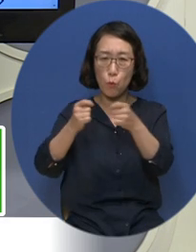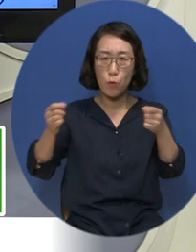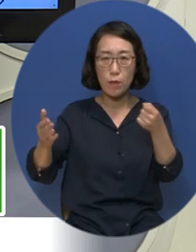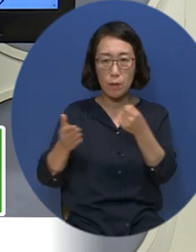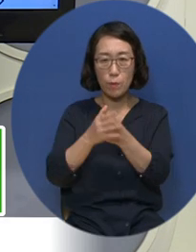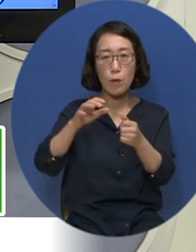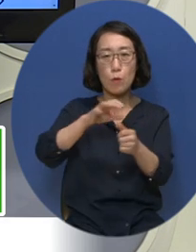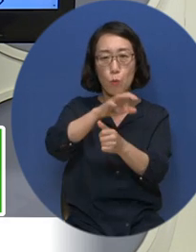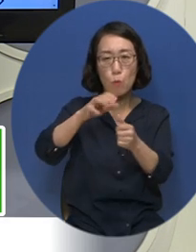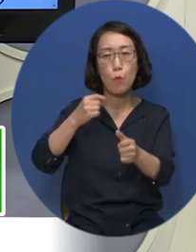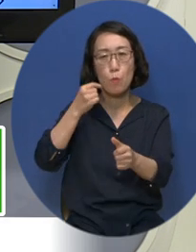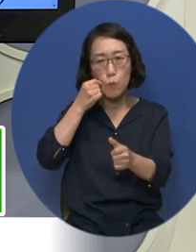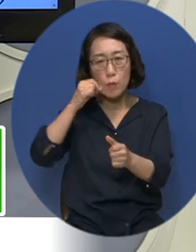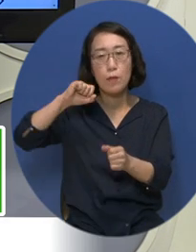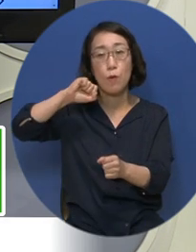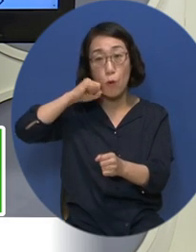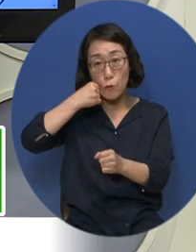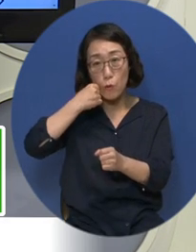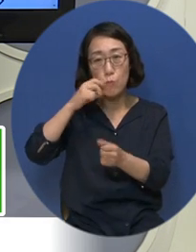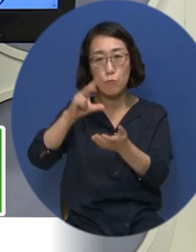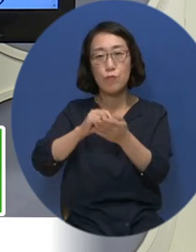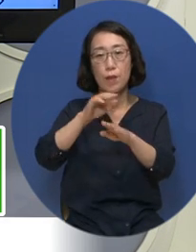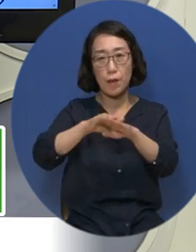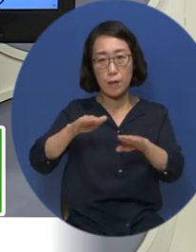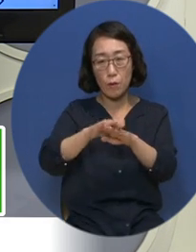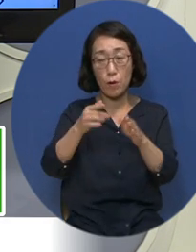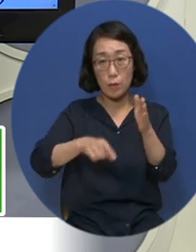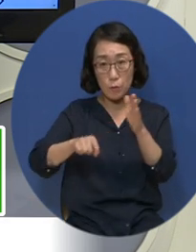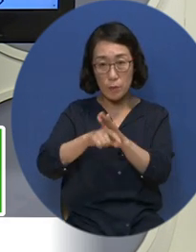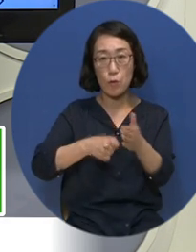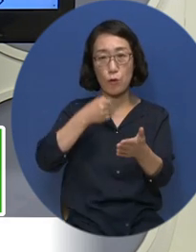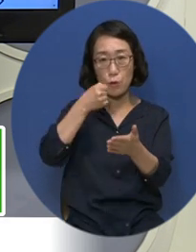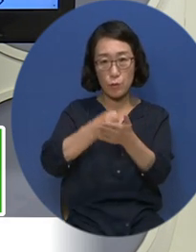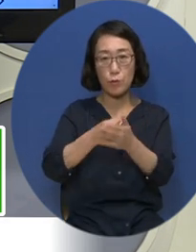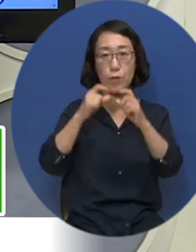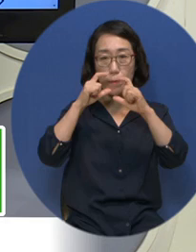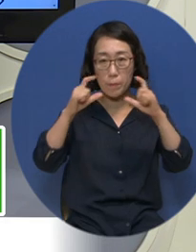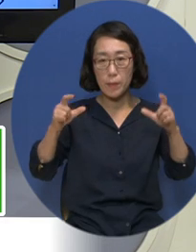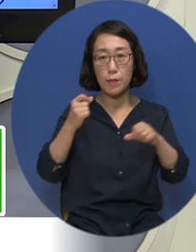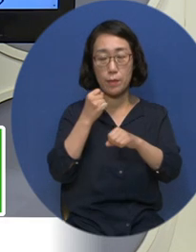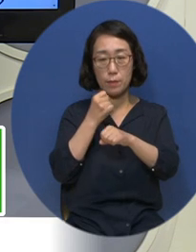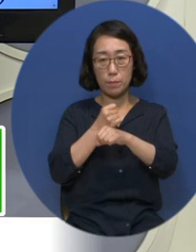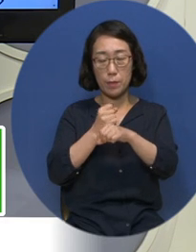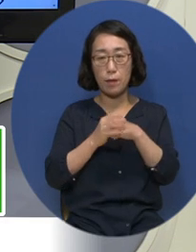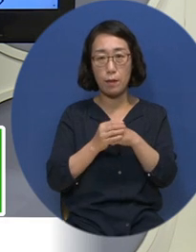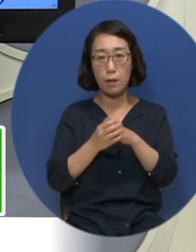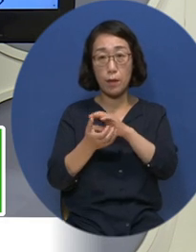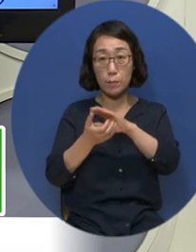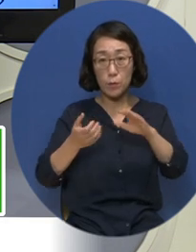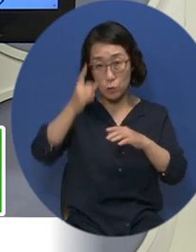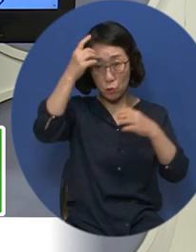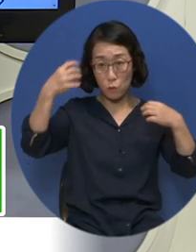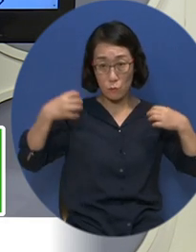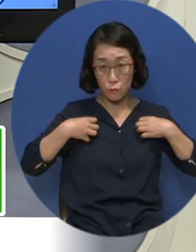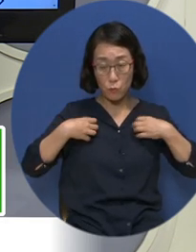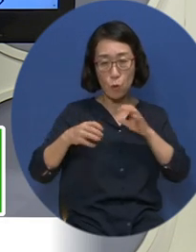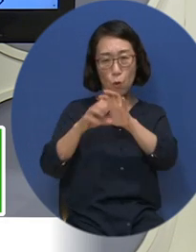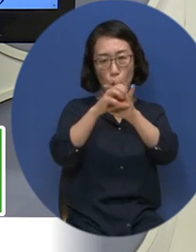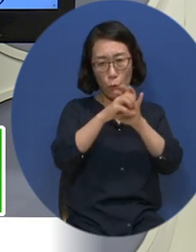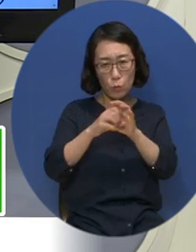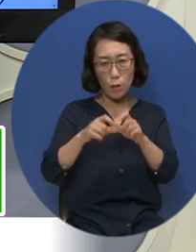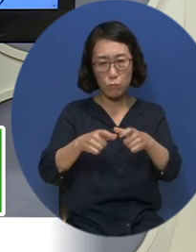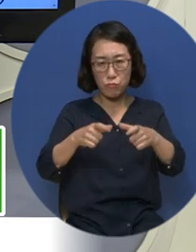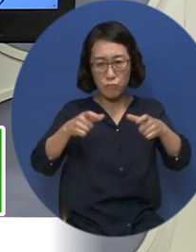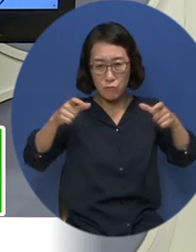돌봄 공백을 최소화하기 위해 이 같은 결정을 했다고 밝혔는데요 앞서 정부는 코로 넓고 혹사를 우려해